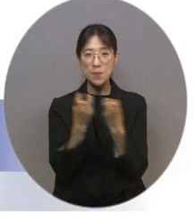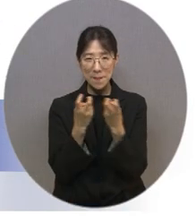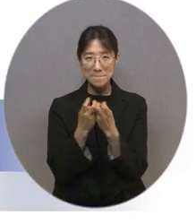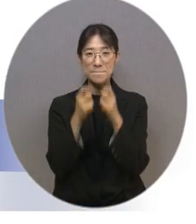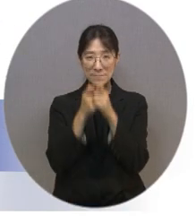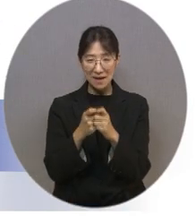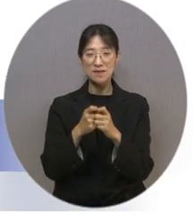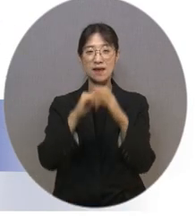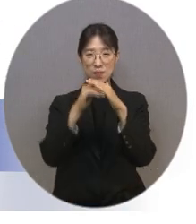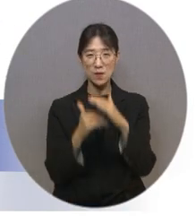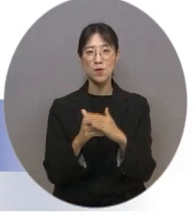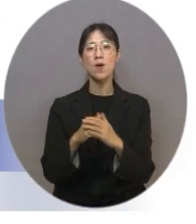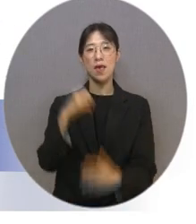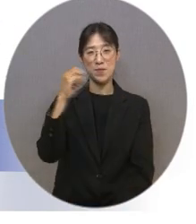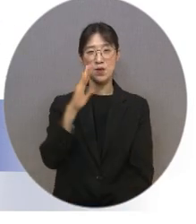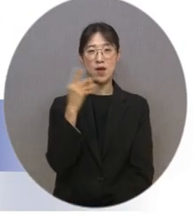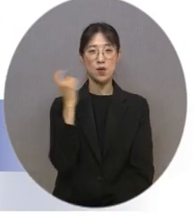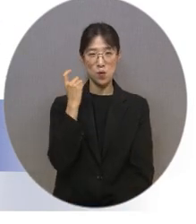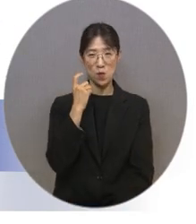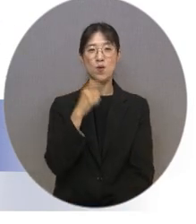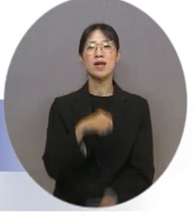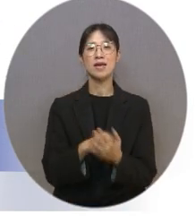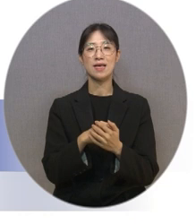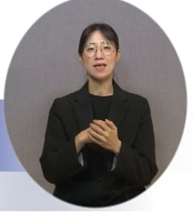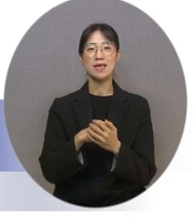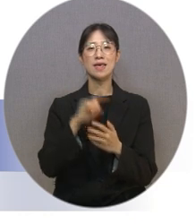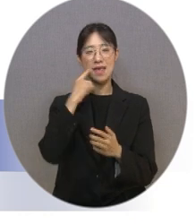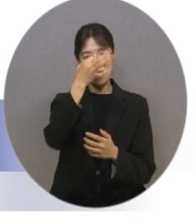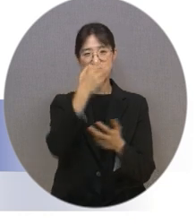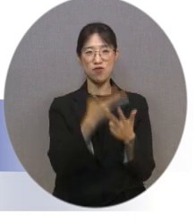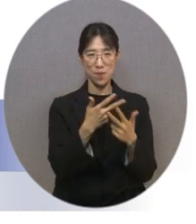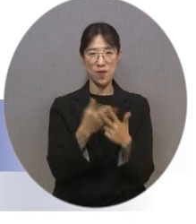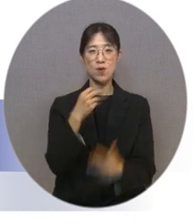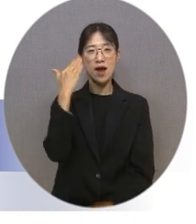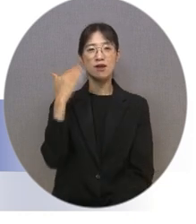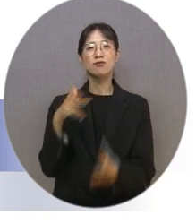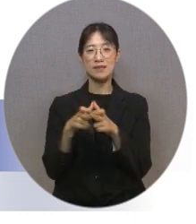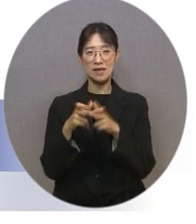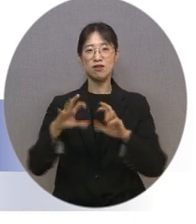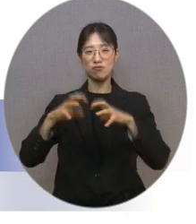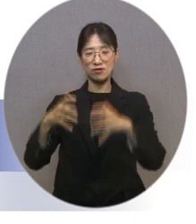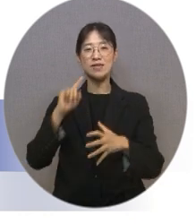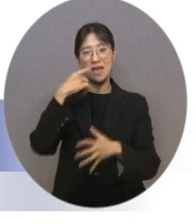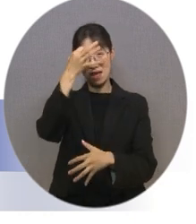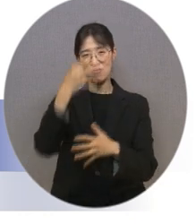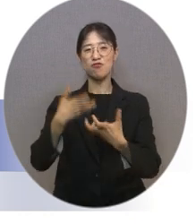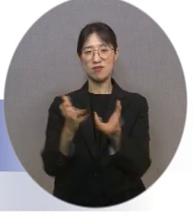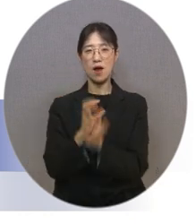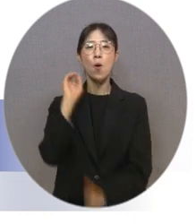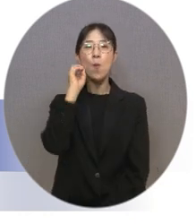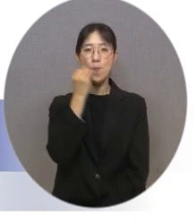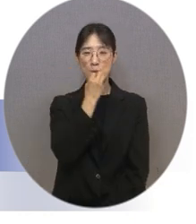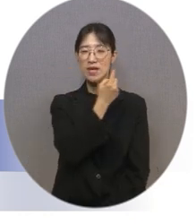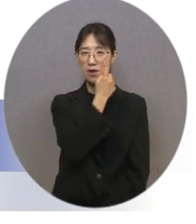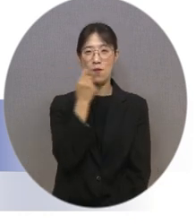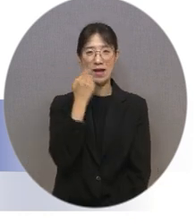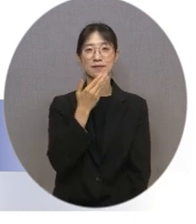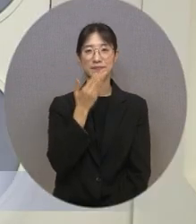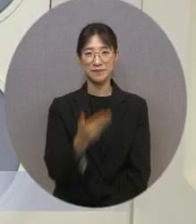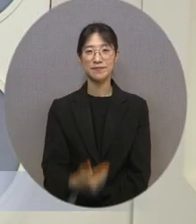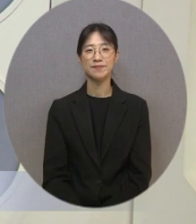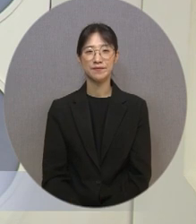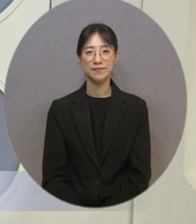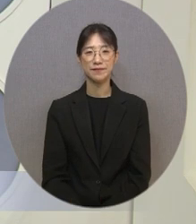등 더 자세한 내용은 빛된 소리 글로벌 예술 또는 한국장애인 국제 예술단 홈페이지에서 확인할 수